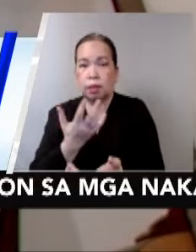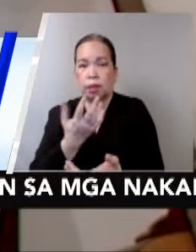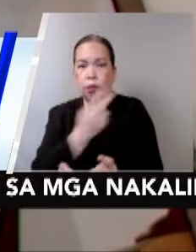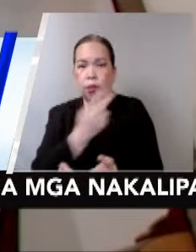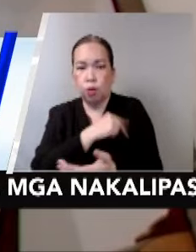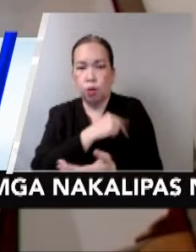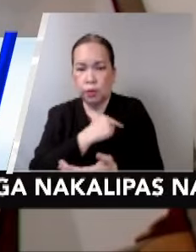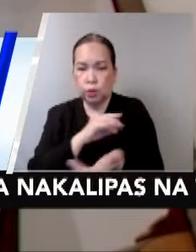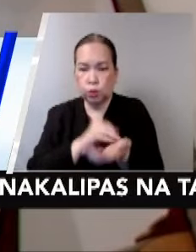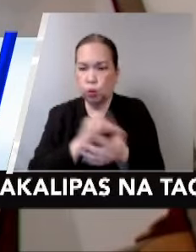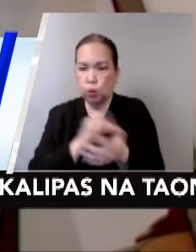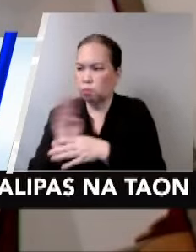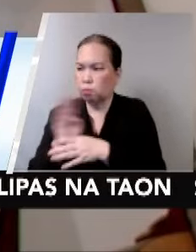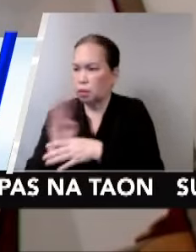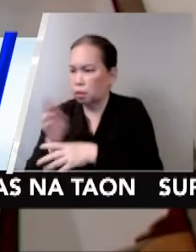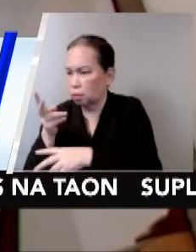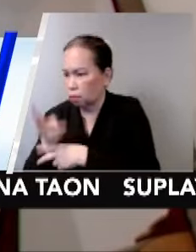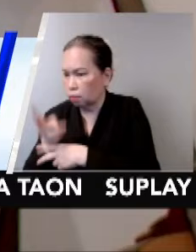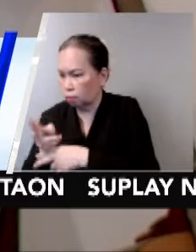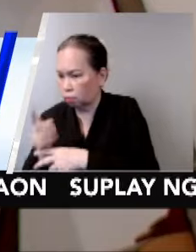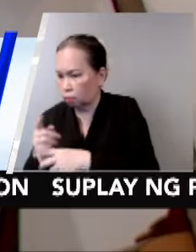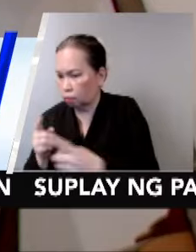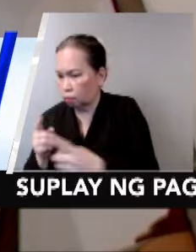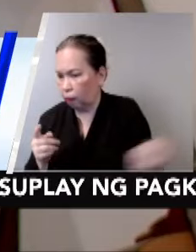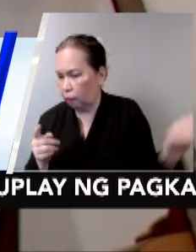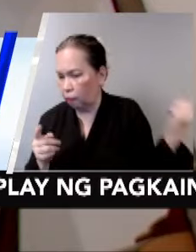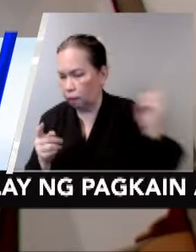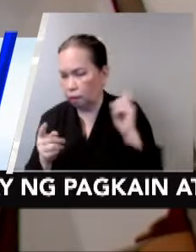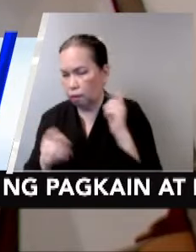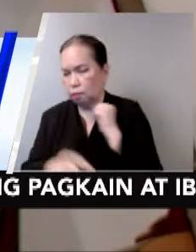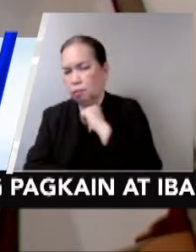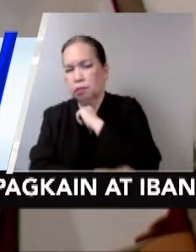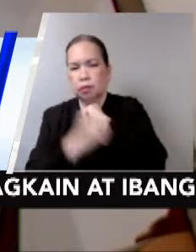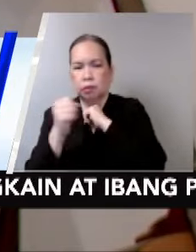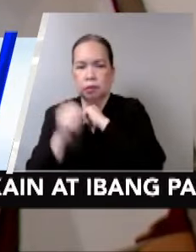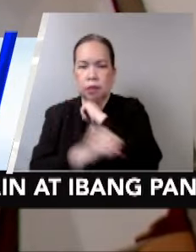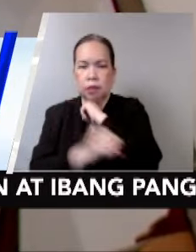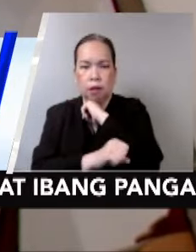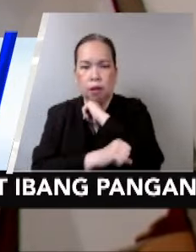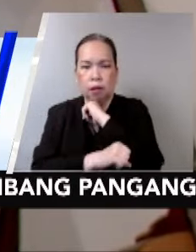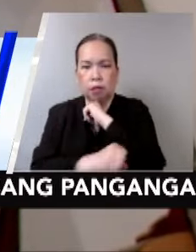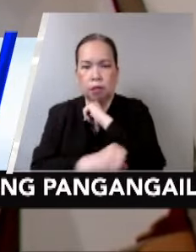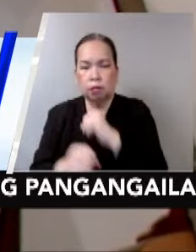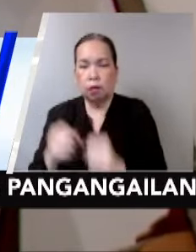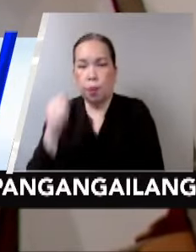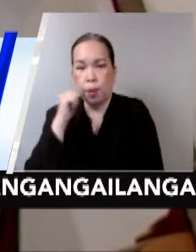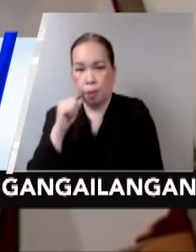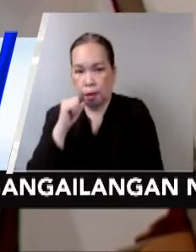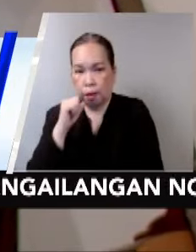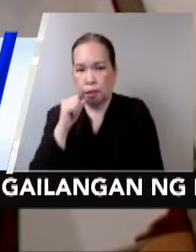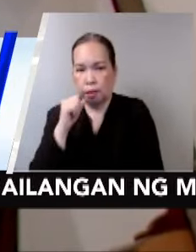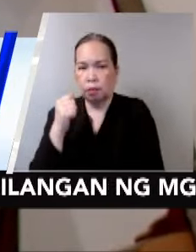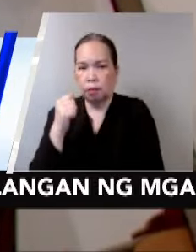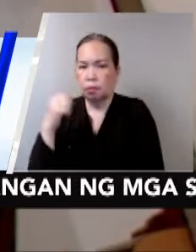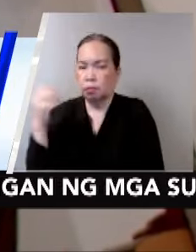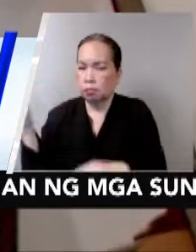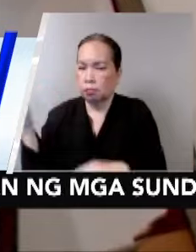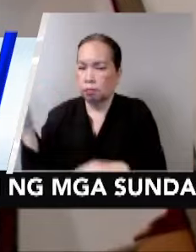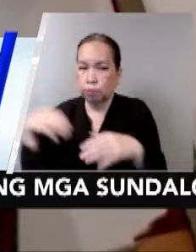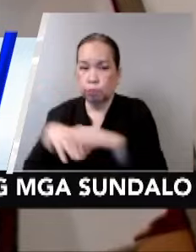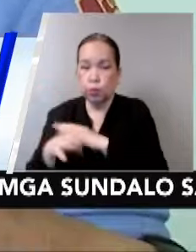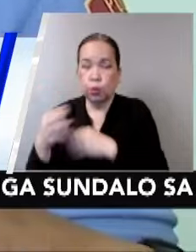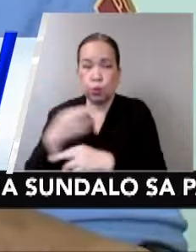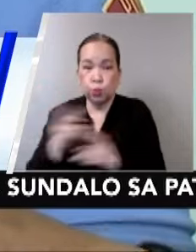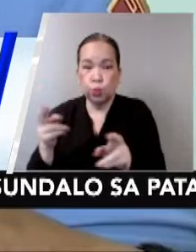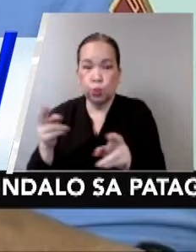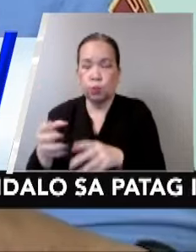to their patients, merong isang di umanong babae no, na pumapasok doon at kinuha ang kanilang